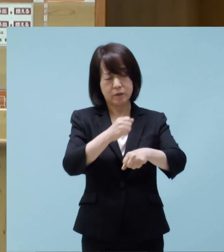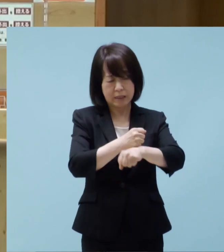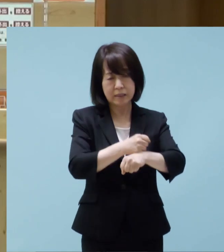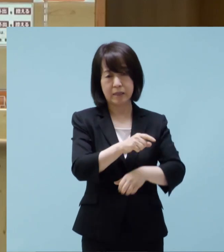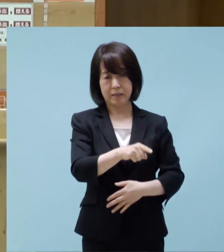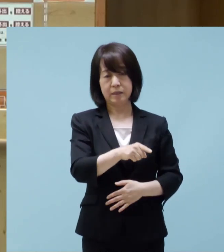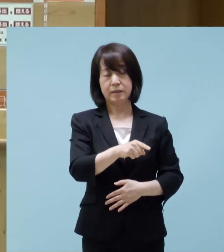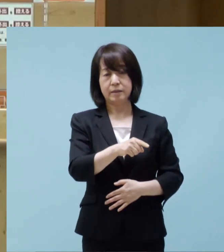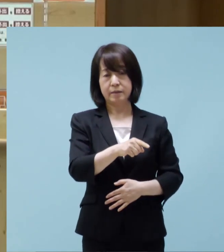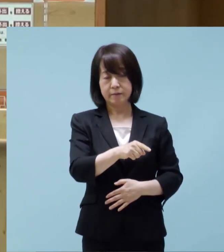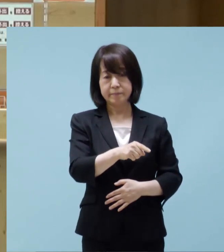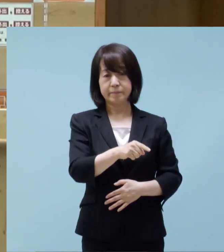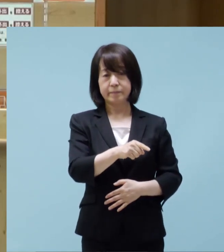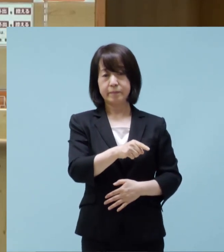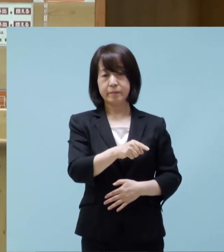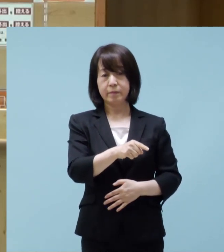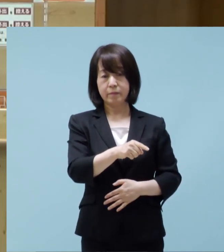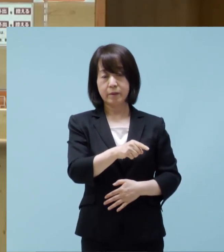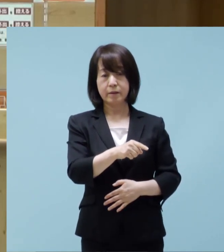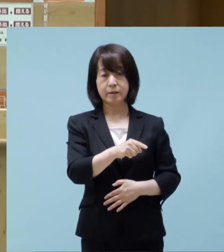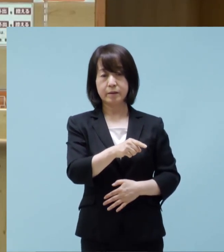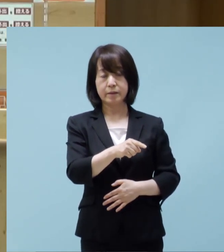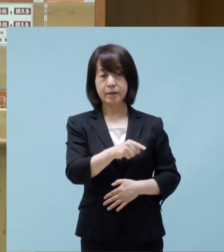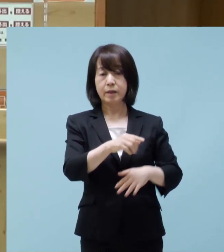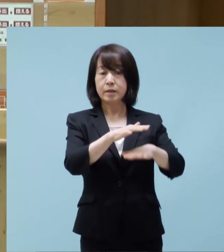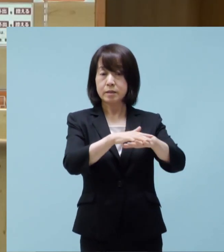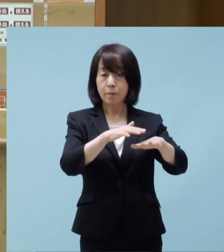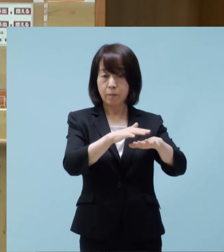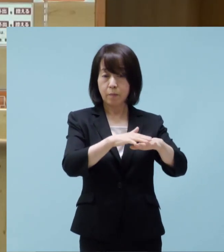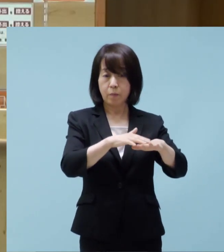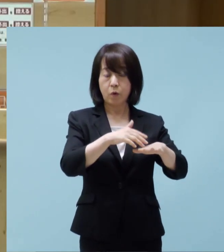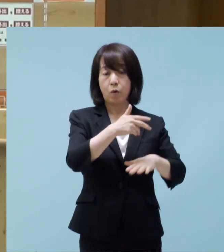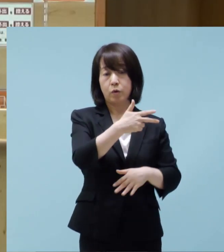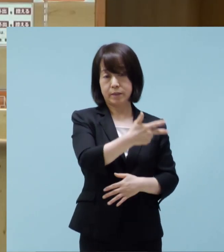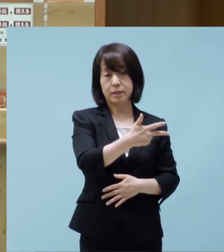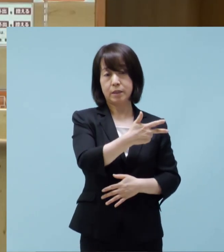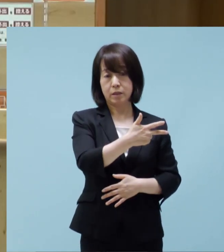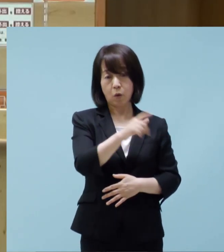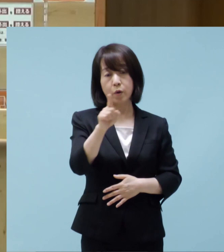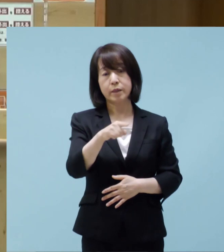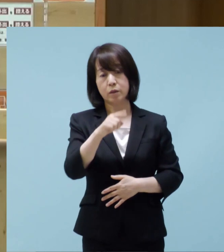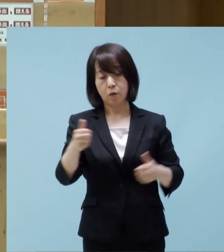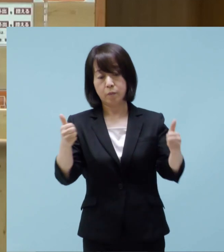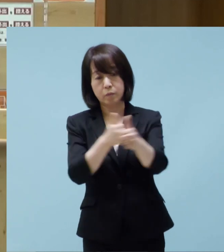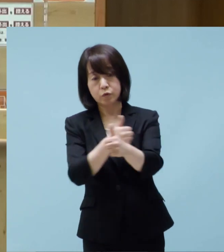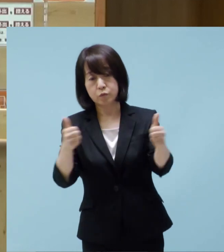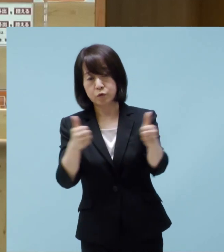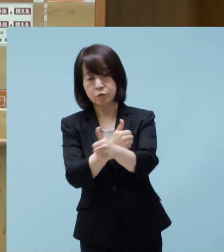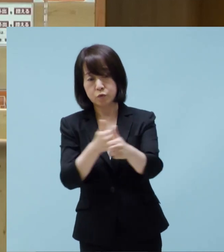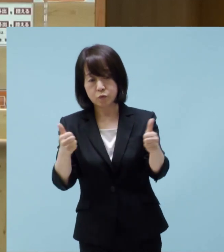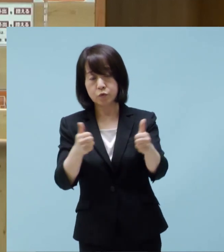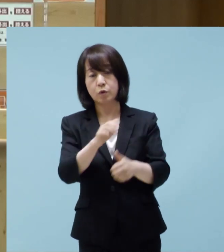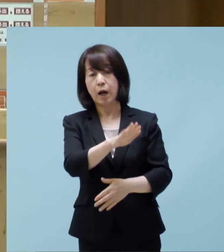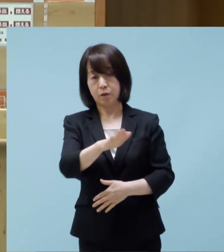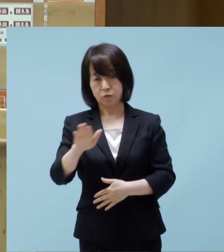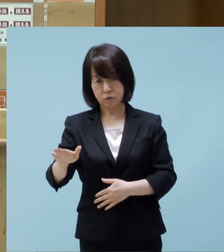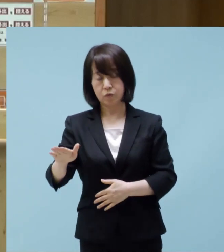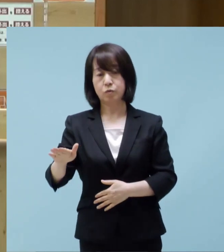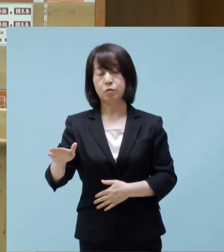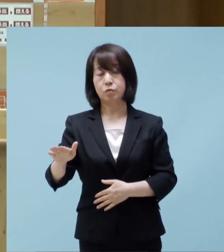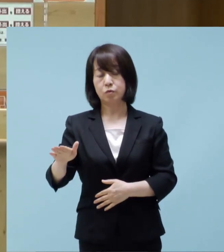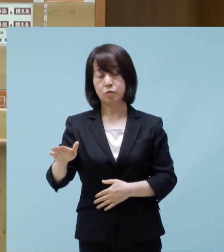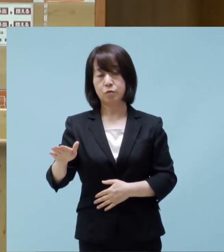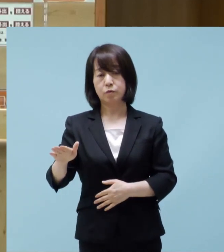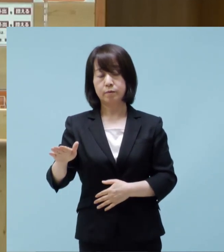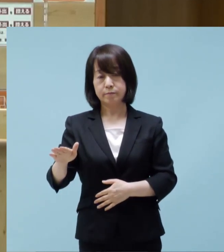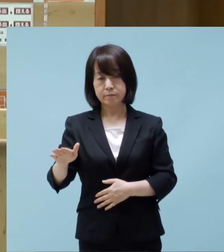ですね、どうしても人の往来があるという状況の中での、その各